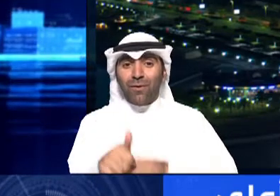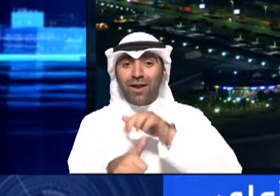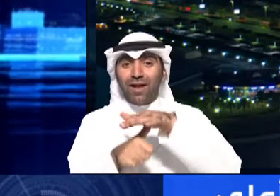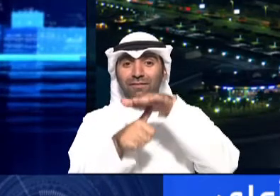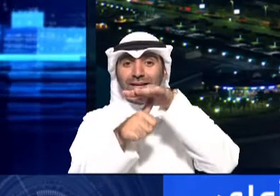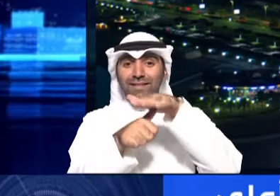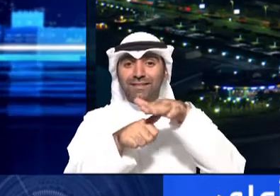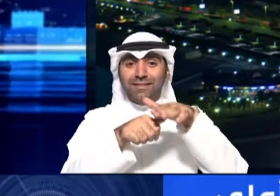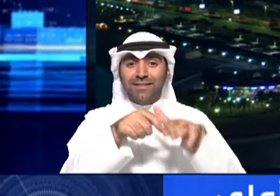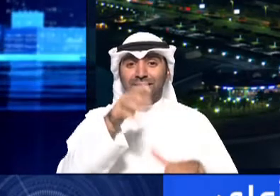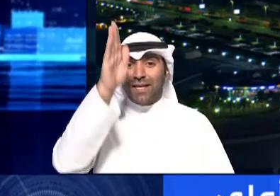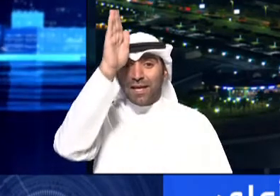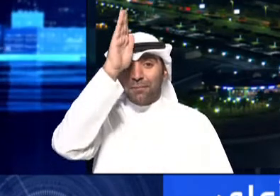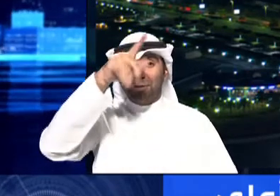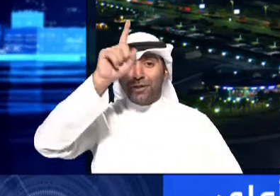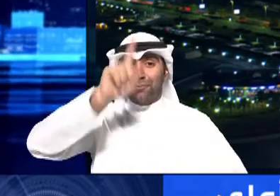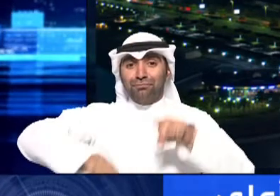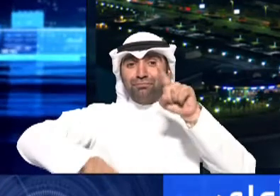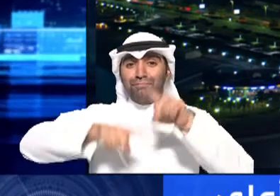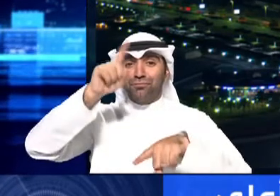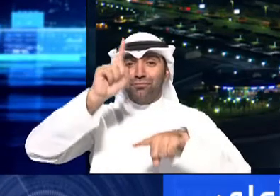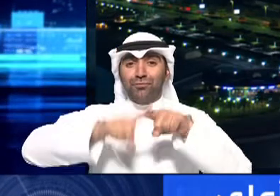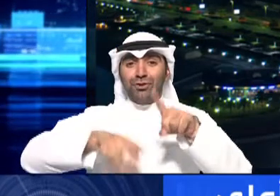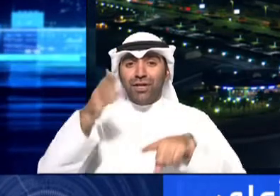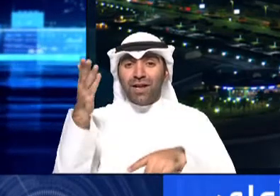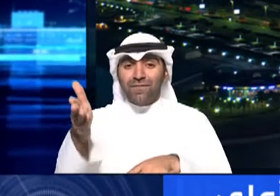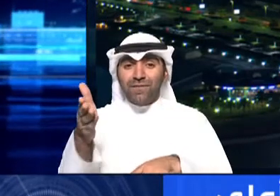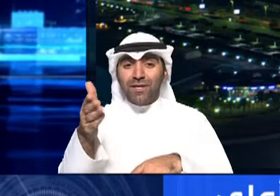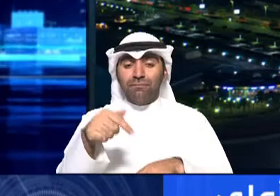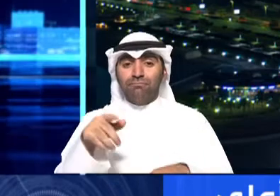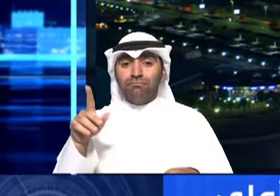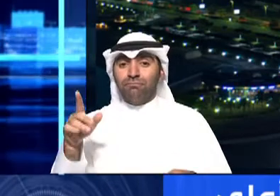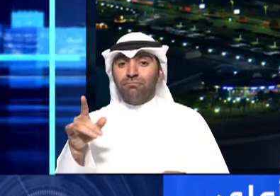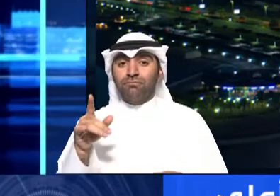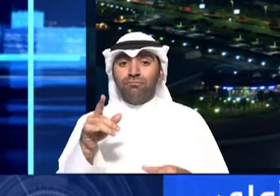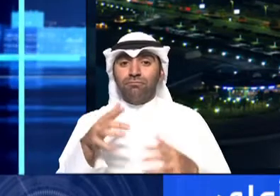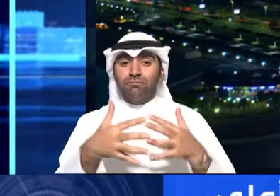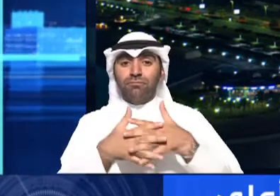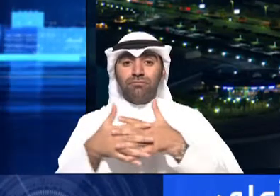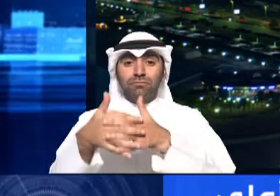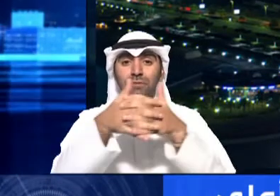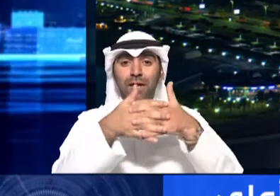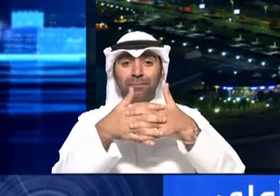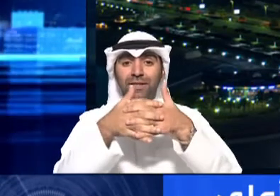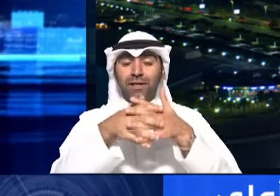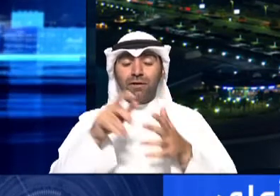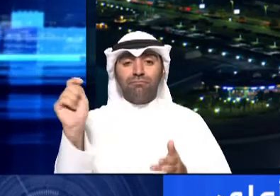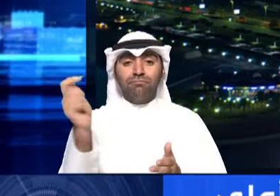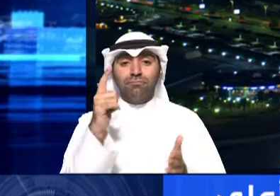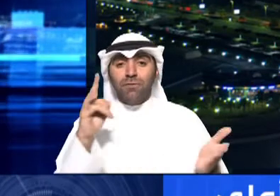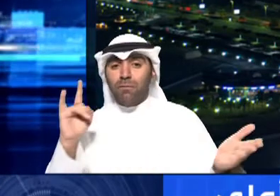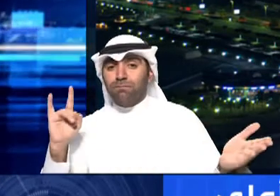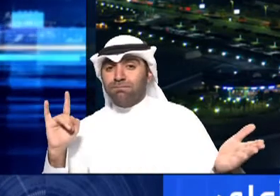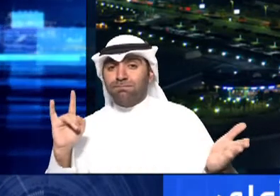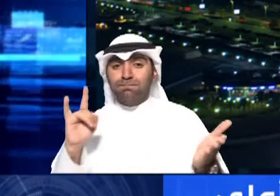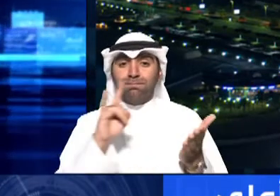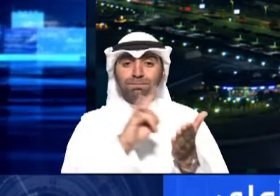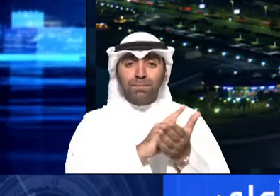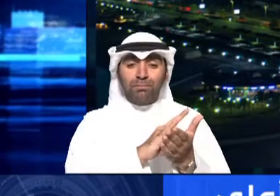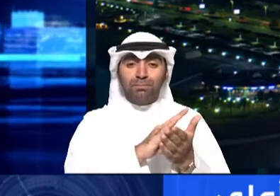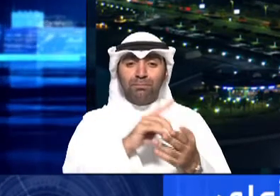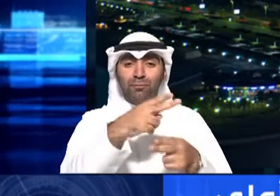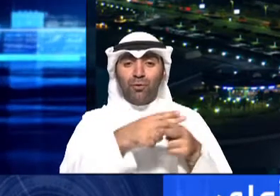العراق قبل غيرهم. معظم دول العالم كشت في تلك الفترة وخشيت، لكن الكويت